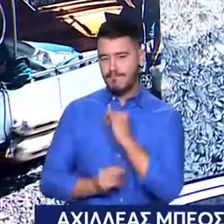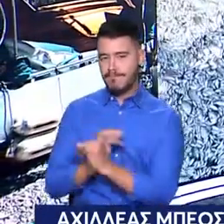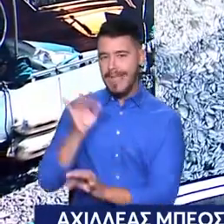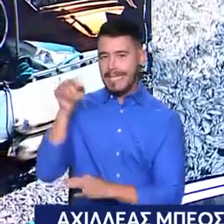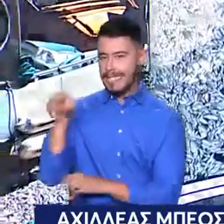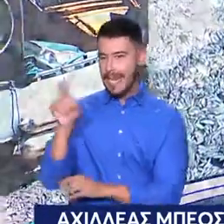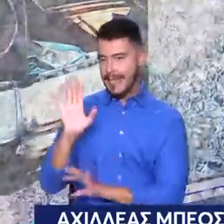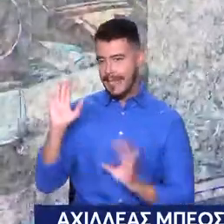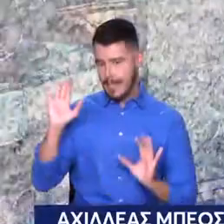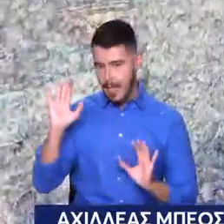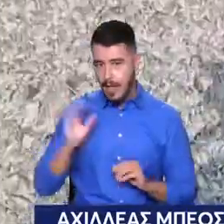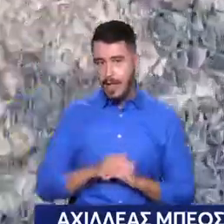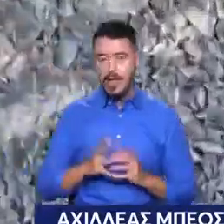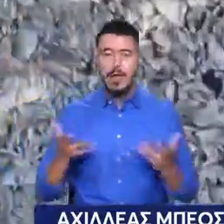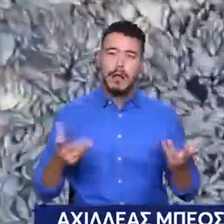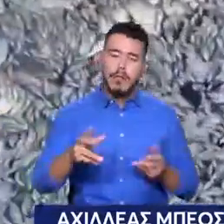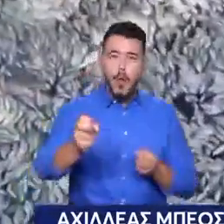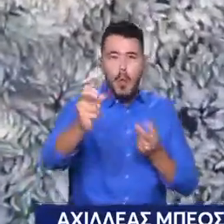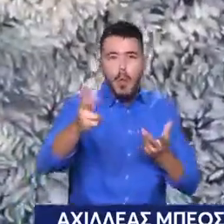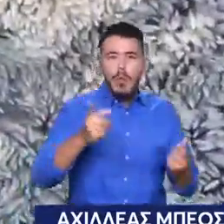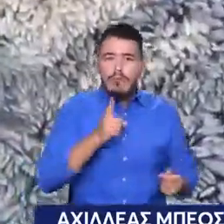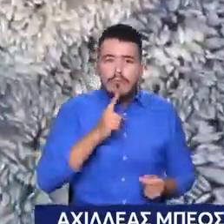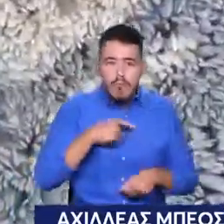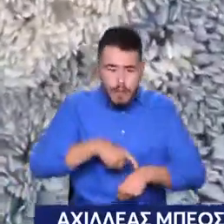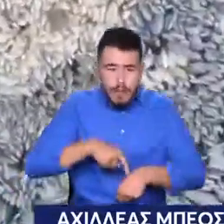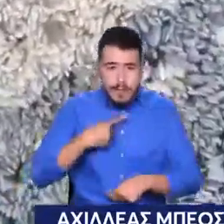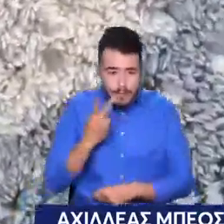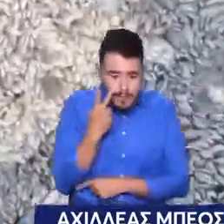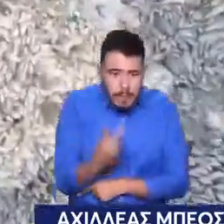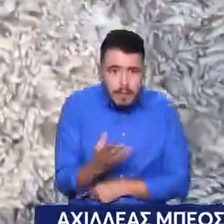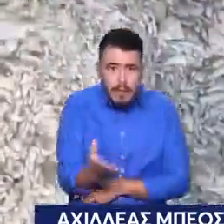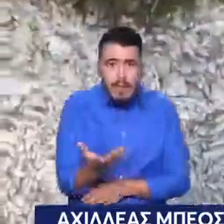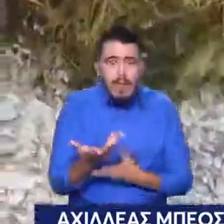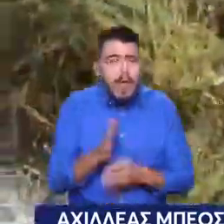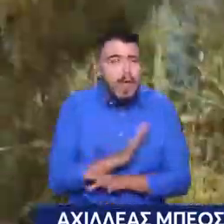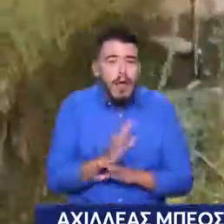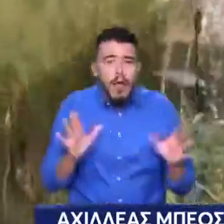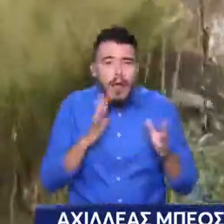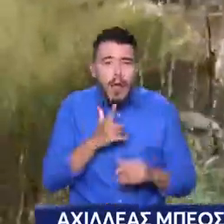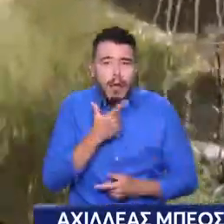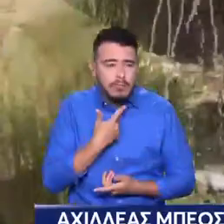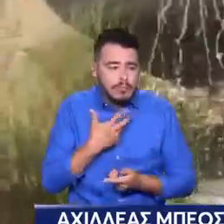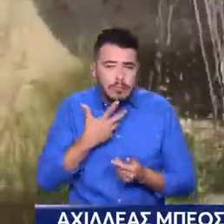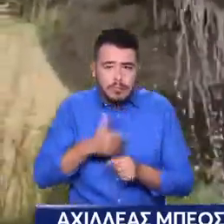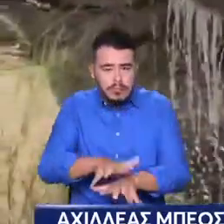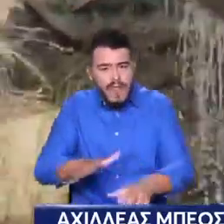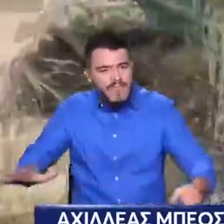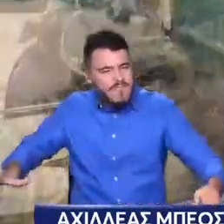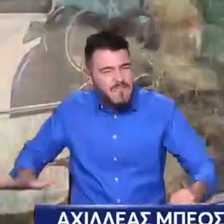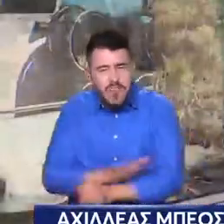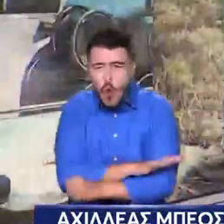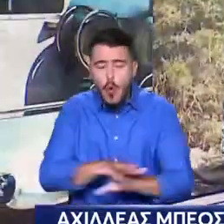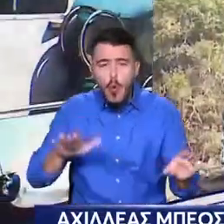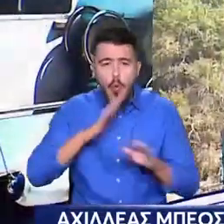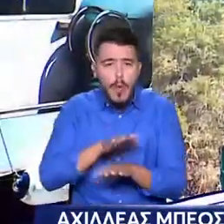βλέπουμε, ο καθένας μπορεί να έχει τη γνώμη του, ναι, αλλά εμείς βλέπουμε μια εικόνα και αυτή η εικόνα είναι αδιάψευστος μάρτυρας. Είναι, δεν το συζητάμε